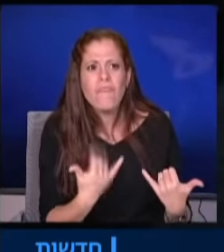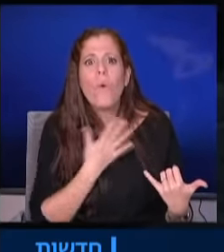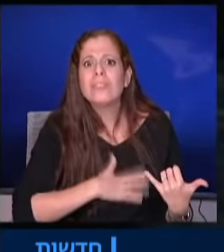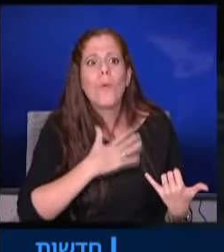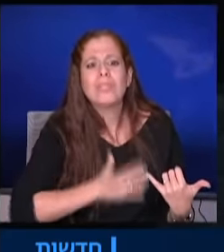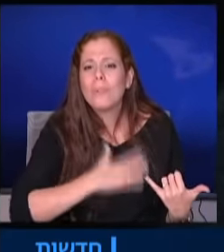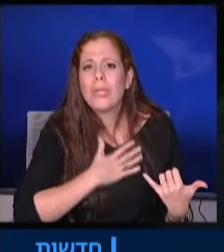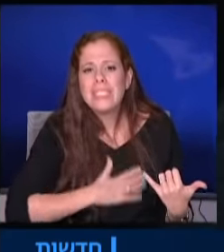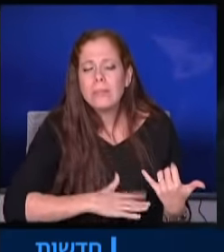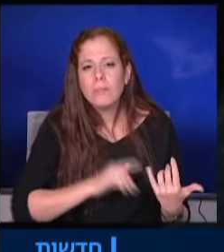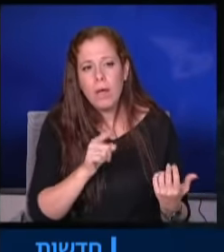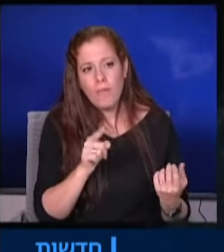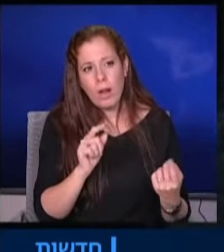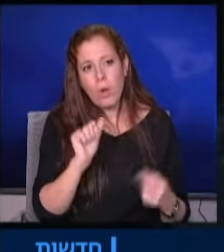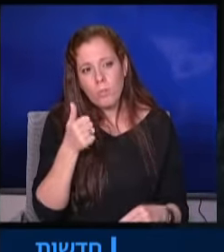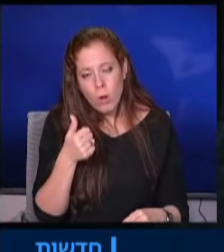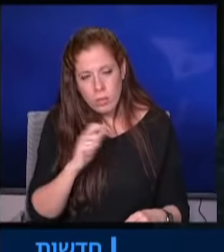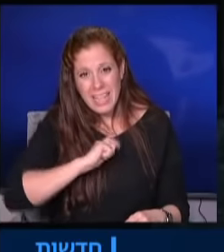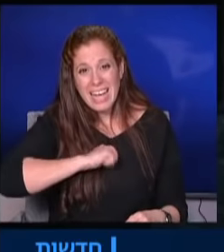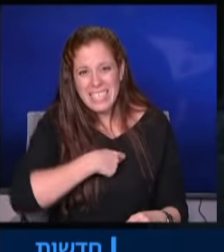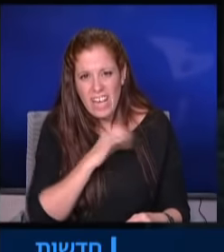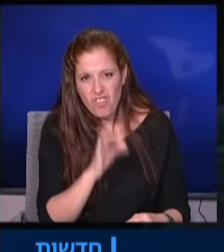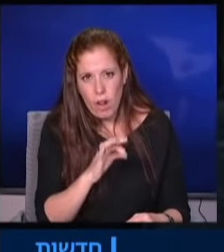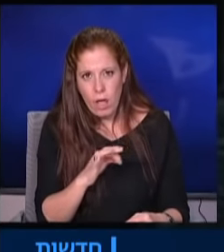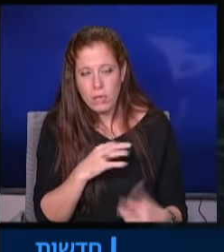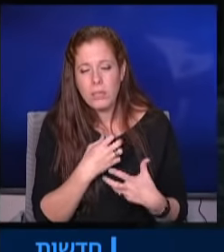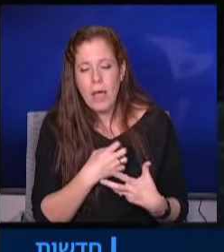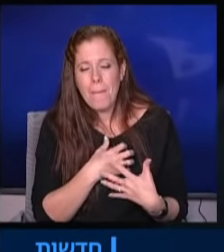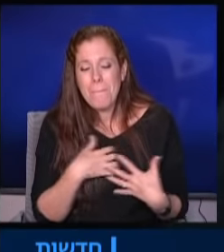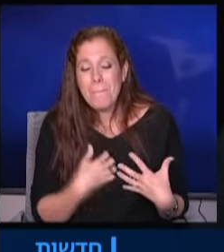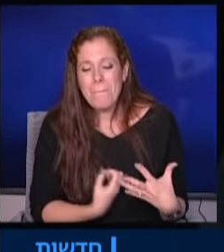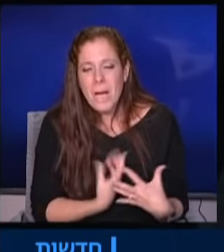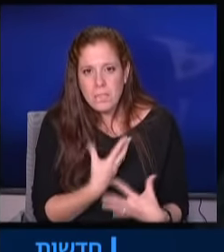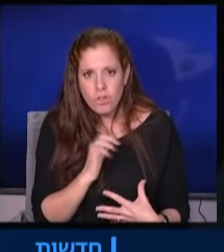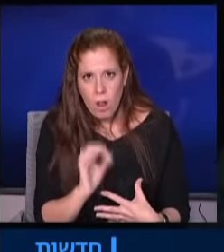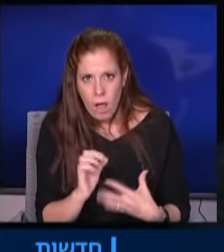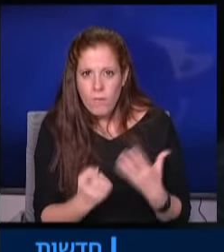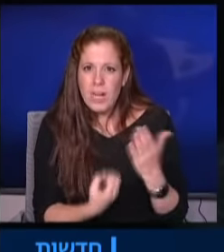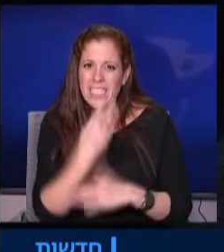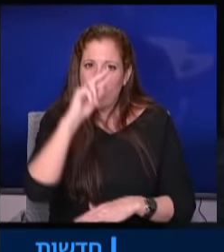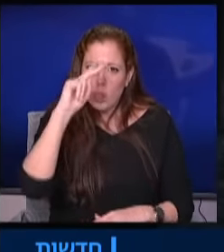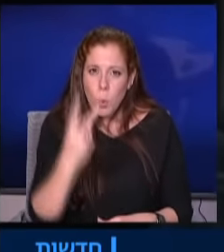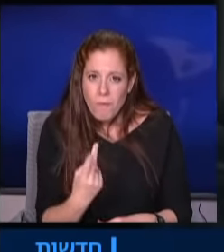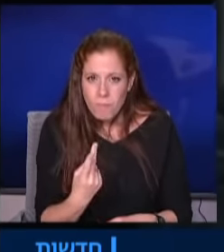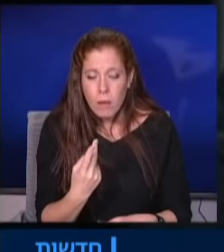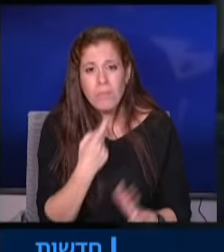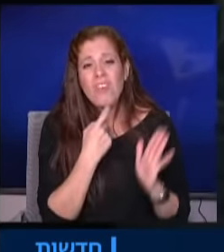רוצים, אבל א', זה הכאב שלך, זה הפצע שלך. ולייצר את זה שוב פעם, לפי